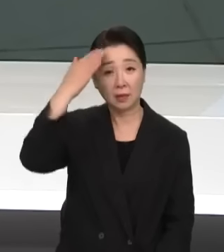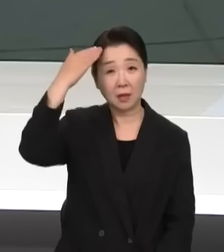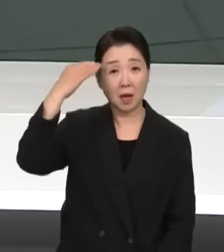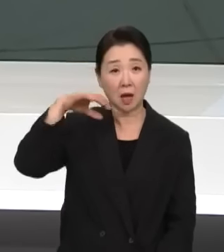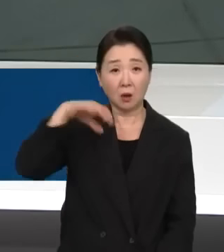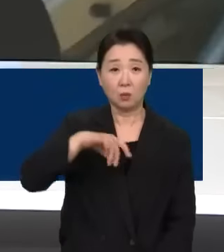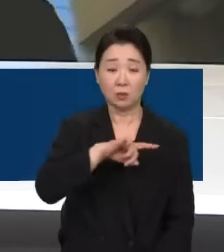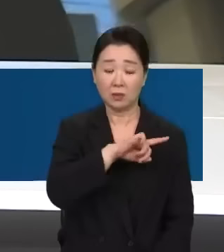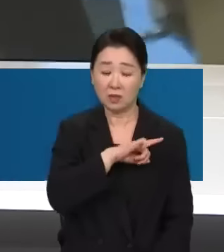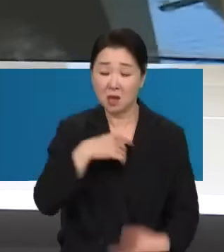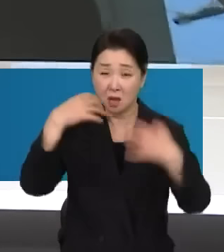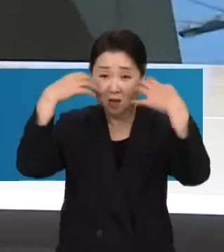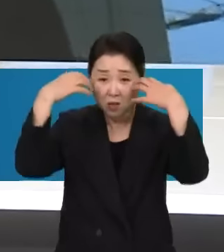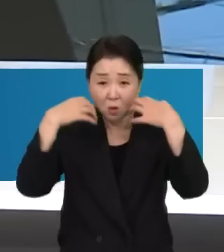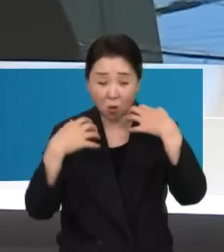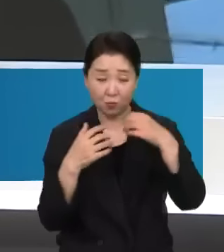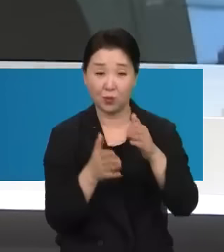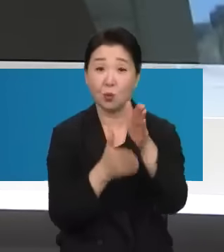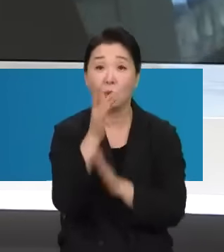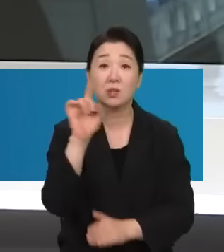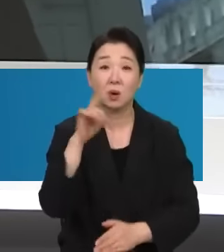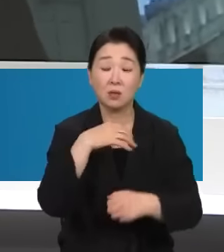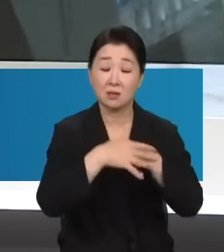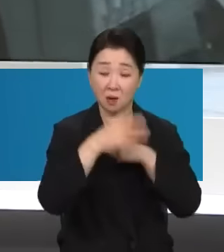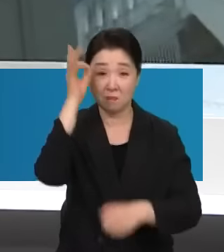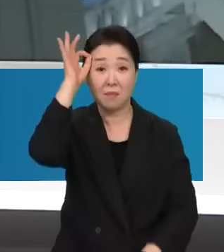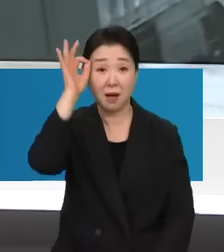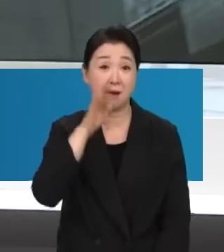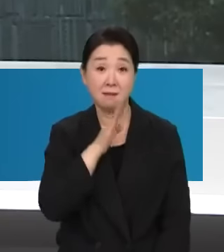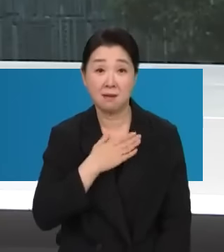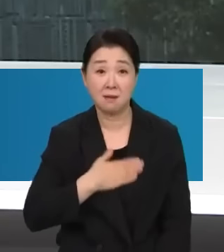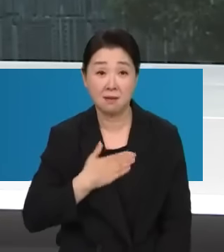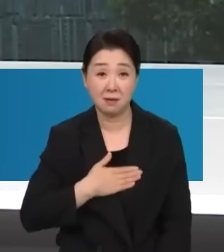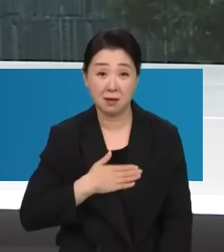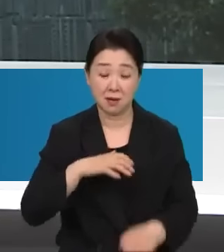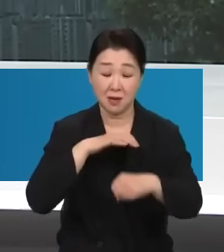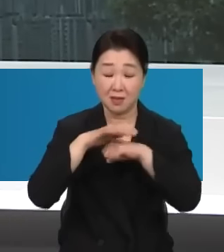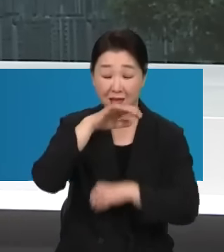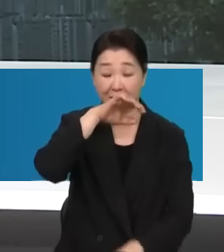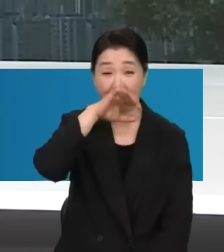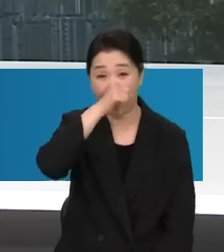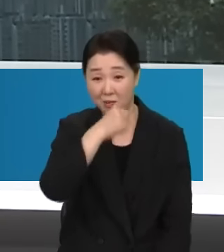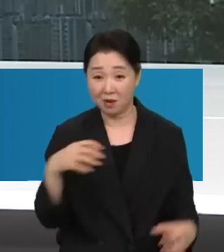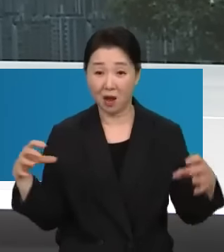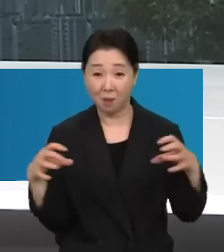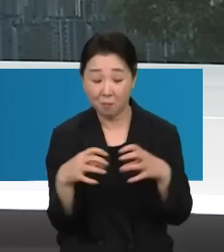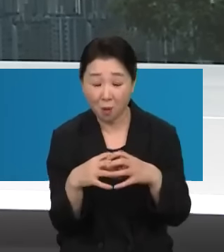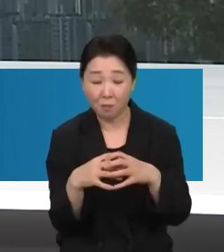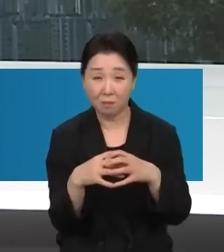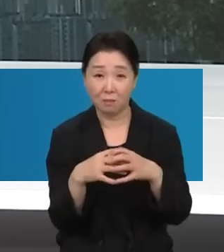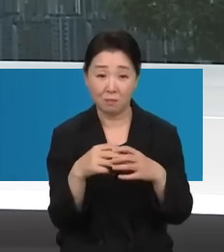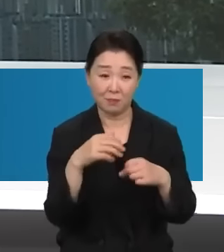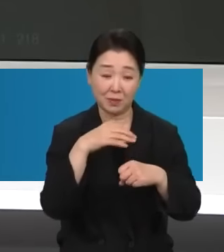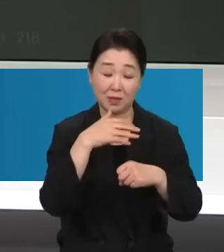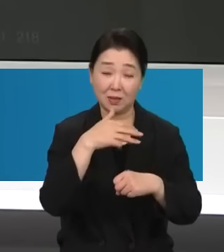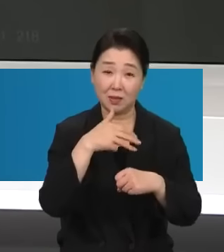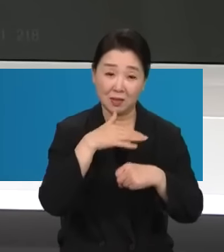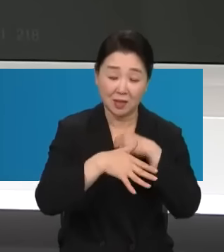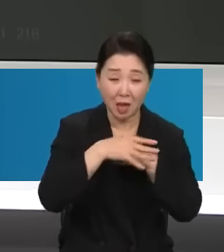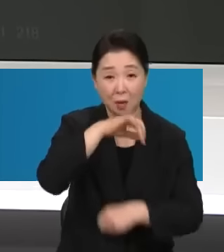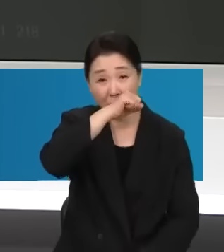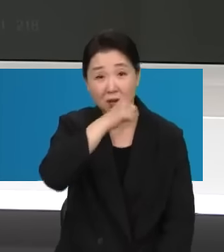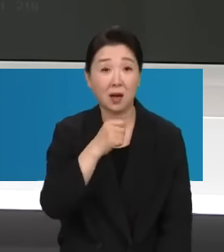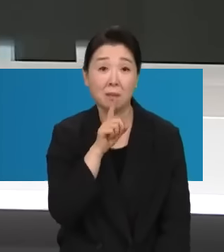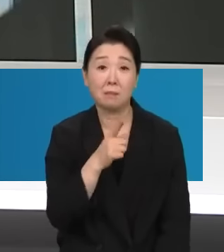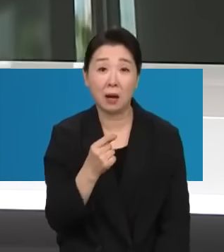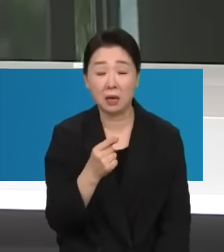우리나라에서 가장 더운 도시 하면 대구를 떠올렸습니다. 대구와 아프리카를 합쳐 대프리카로 불리기까지 했는데 이제는 좀